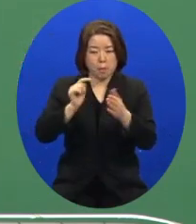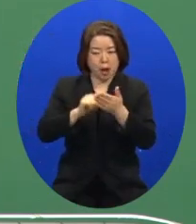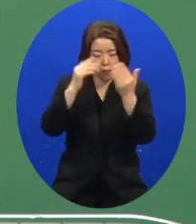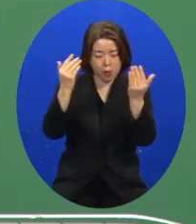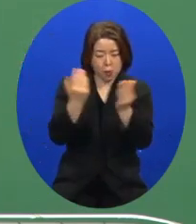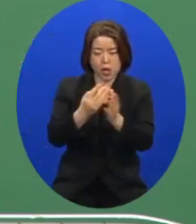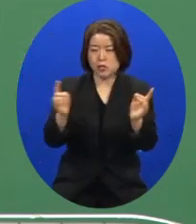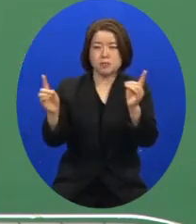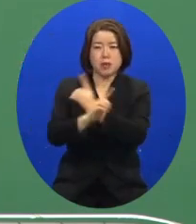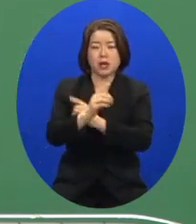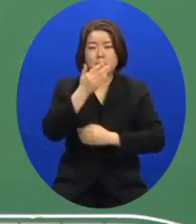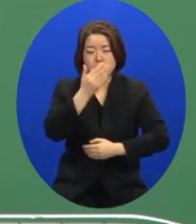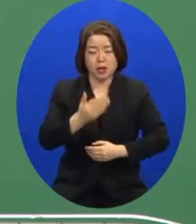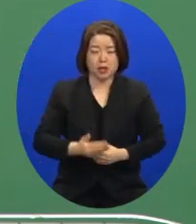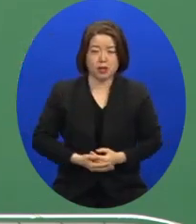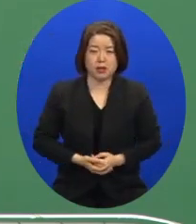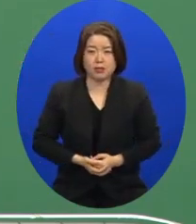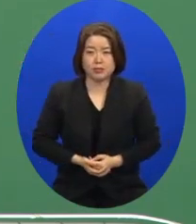완전히 바뀌는 거죠.